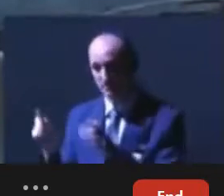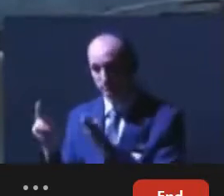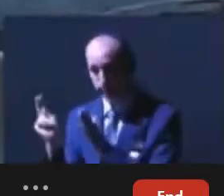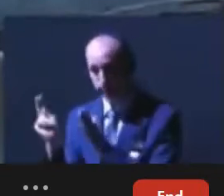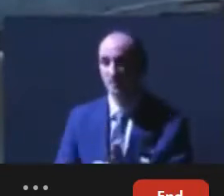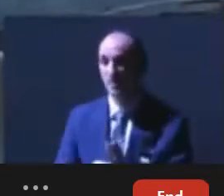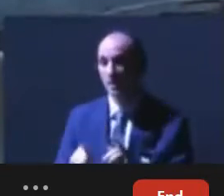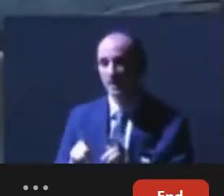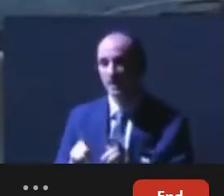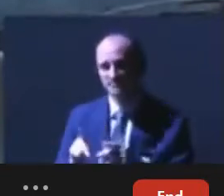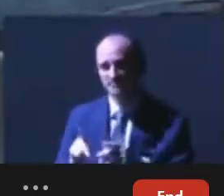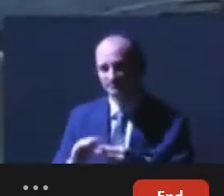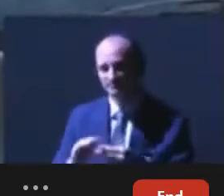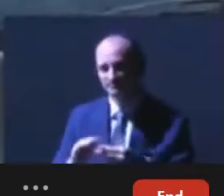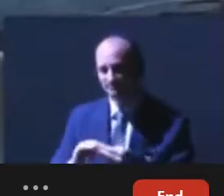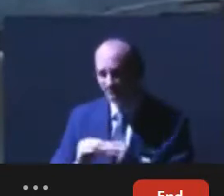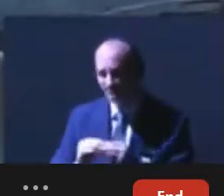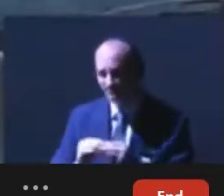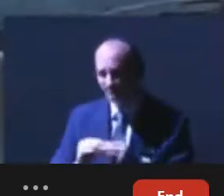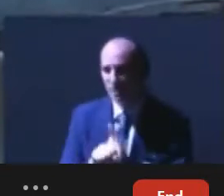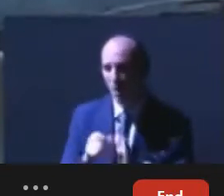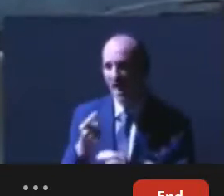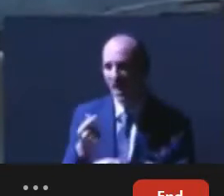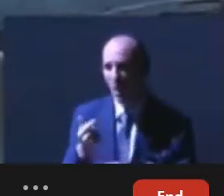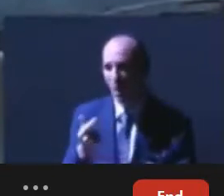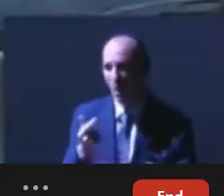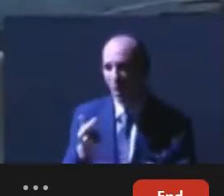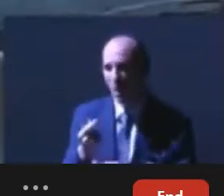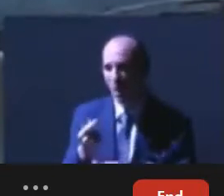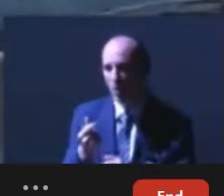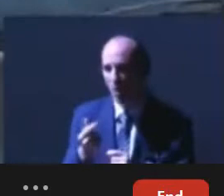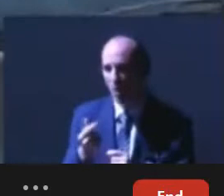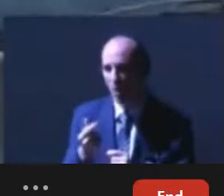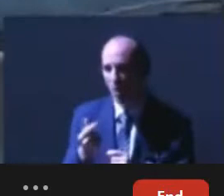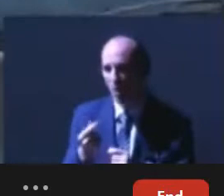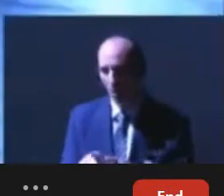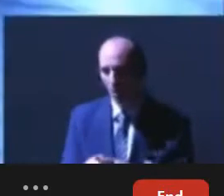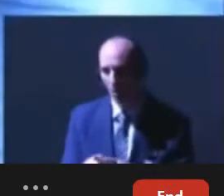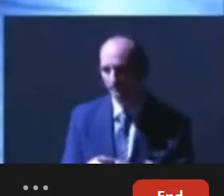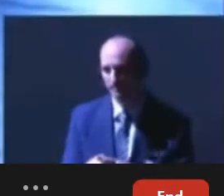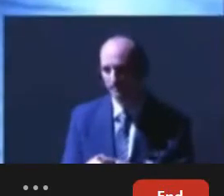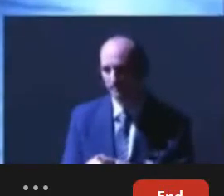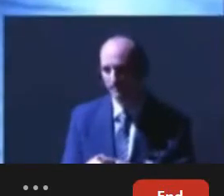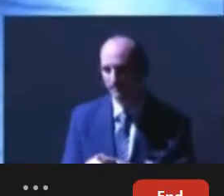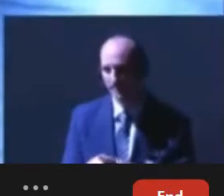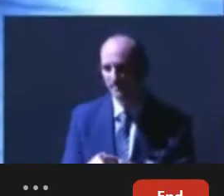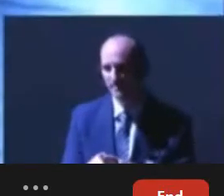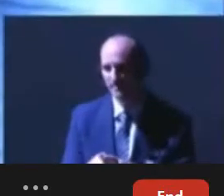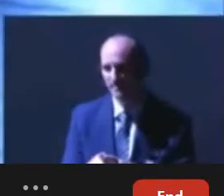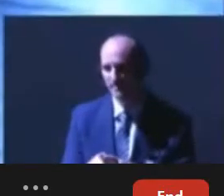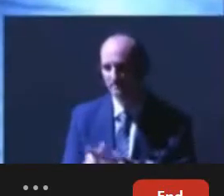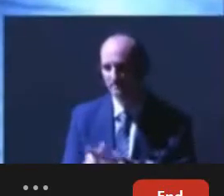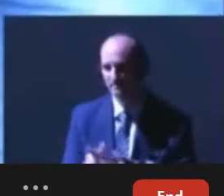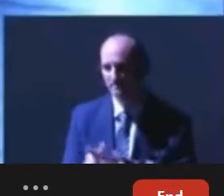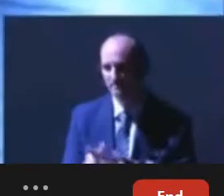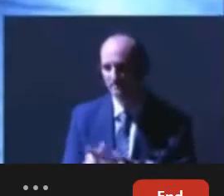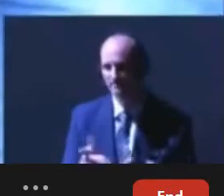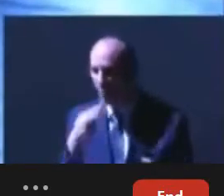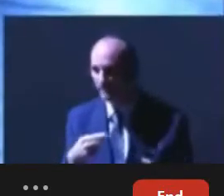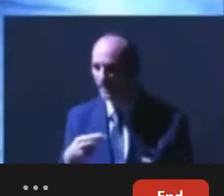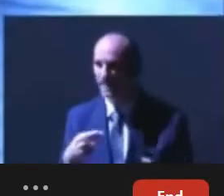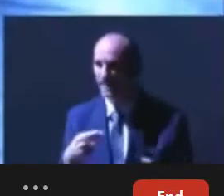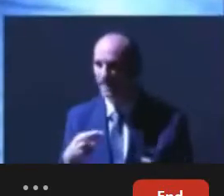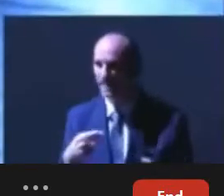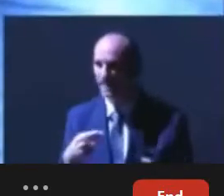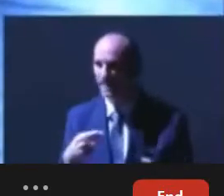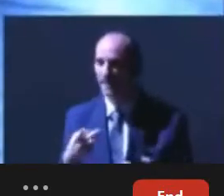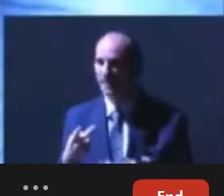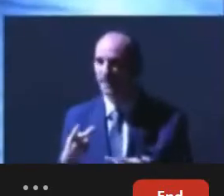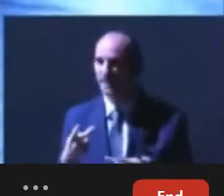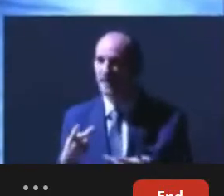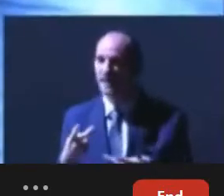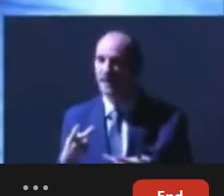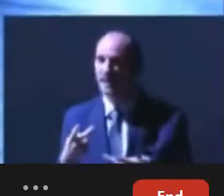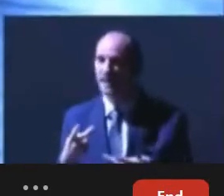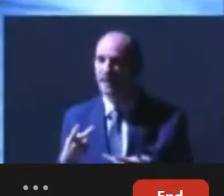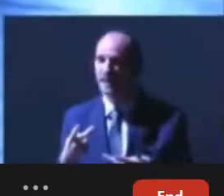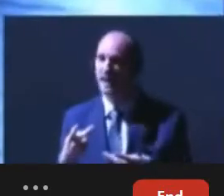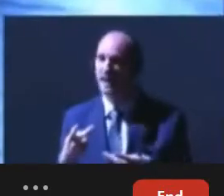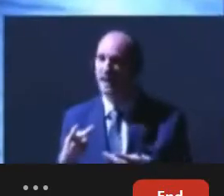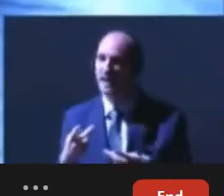Đó thì chúng ta sẽ phát triển. Thế thì ở blockchain thì có cái gì hay? Đó là cái chỗ mà chúng ta phát triển, luôn là phát